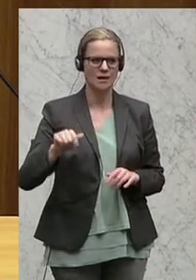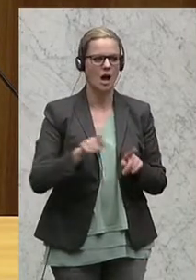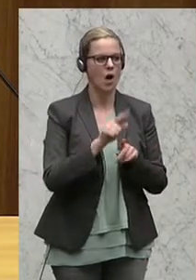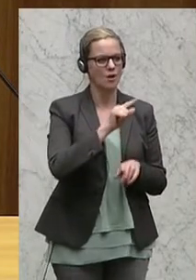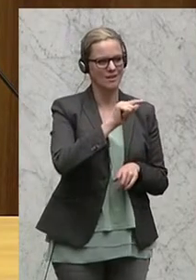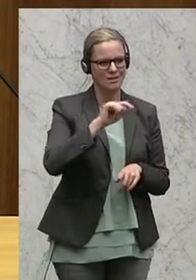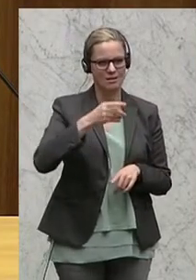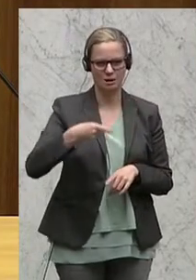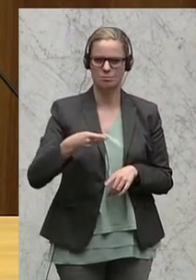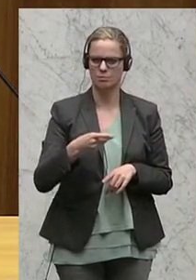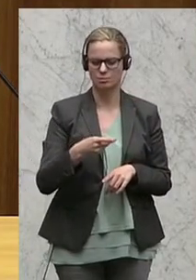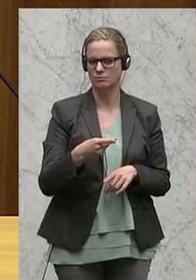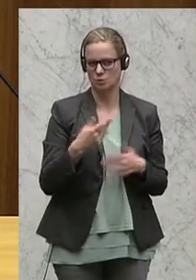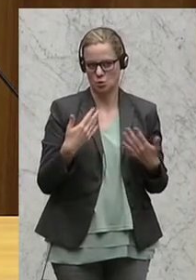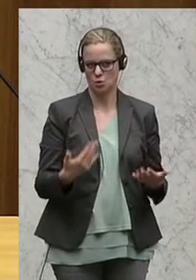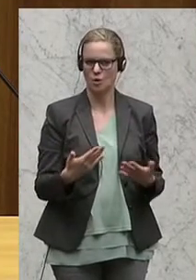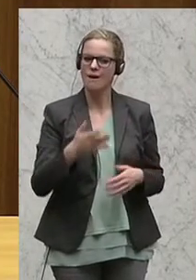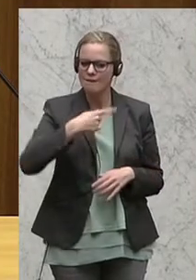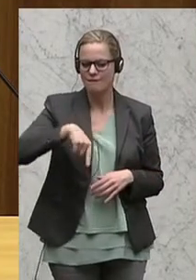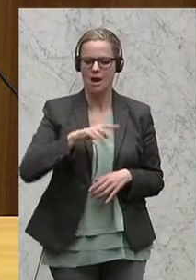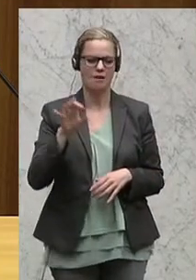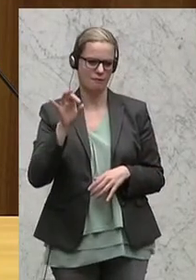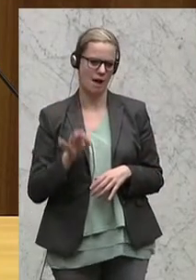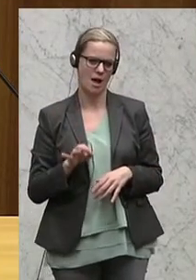betrifft, war. Wir Freiheitliche nehmen diese